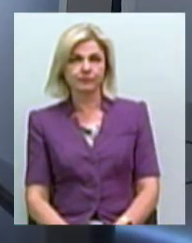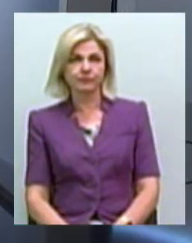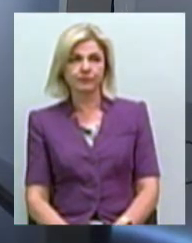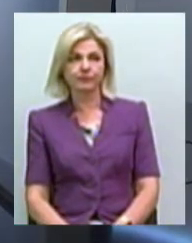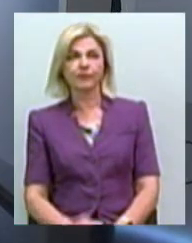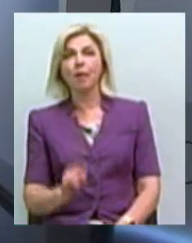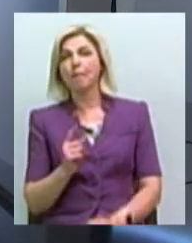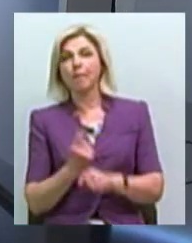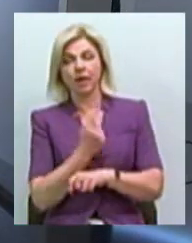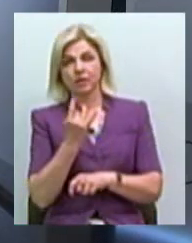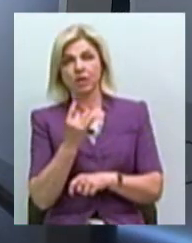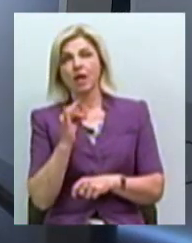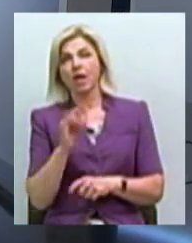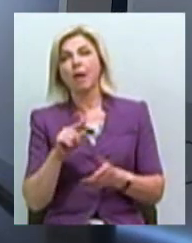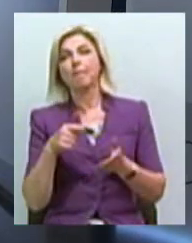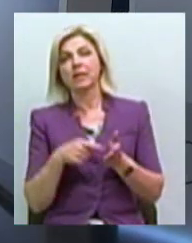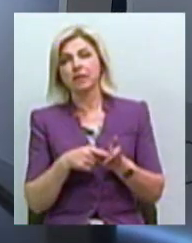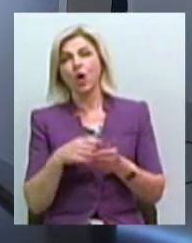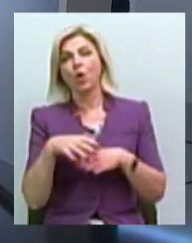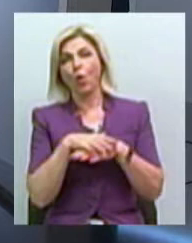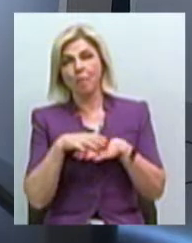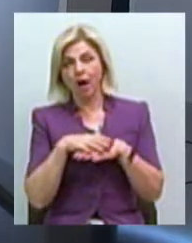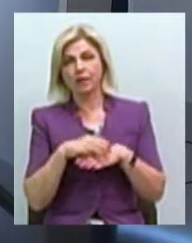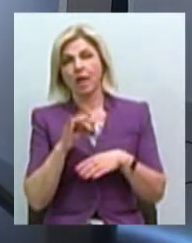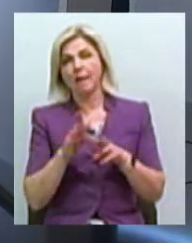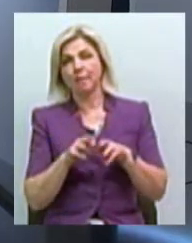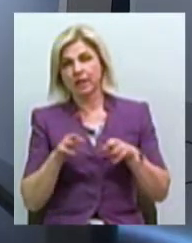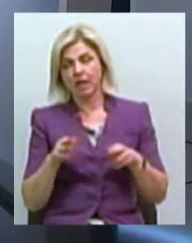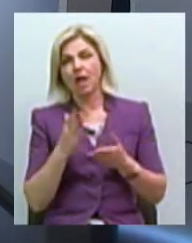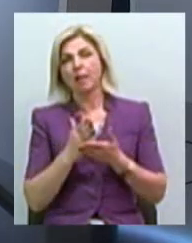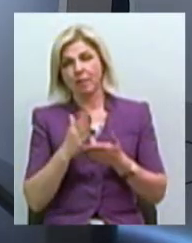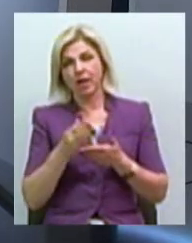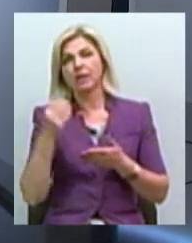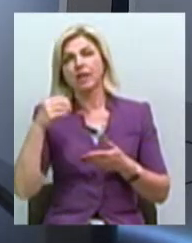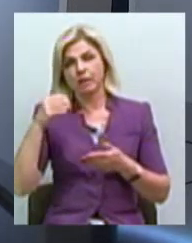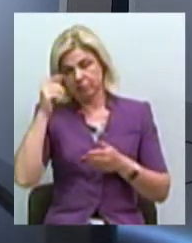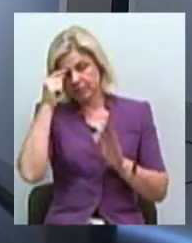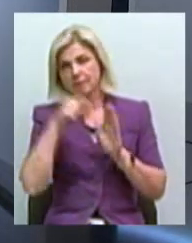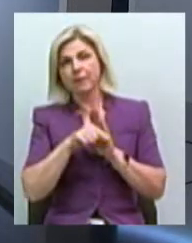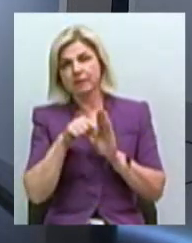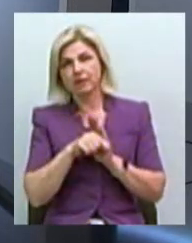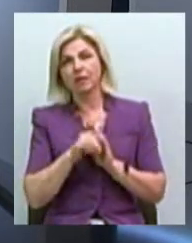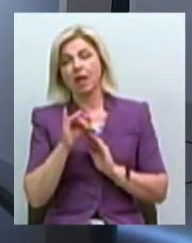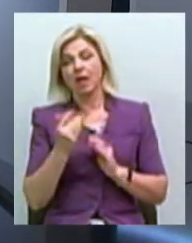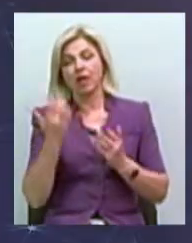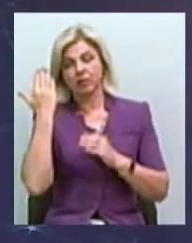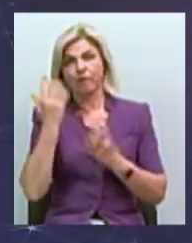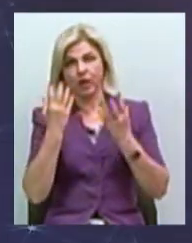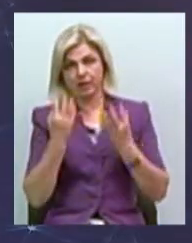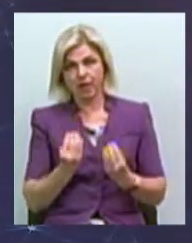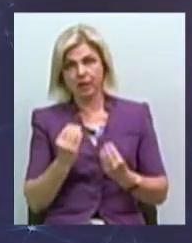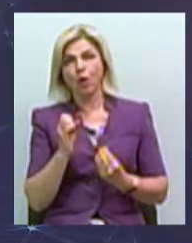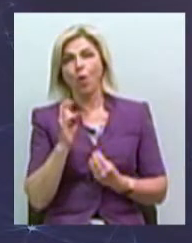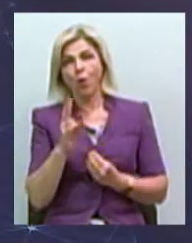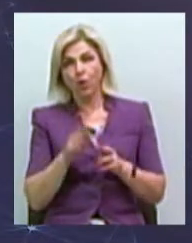Отже, вперше і місцева громада, як говорив міністр, матиме зиск. Того ж дня він, буквально тієї ж години, він говорив,